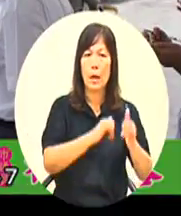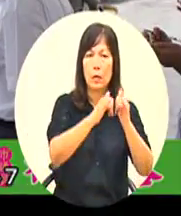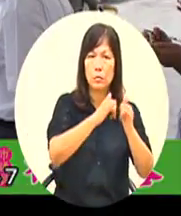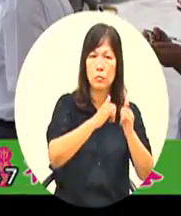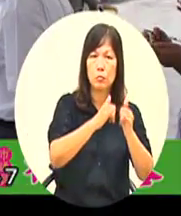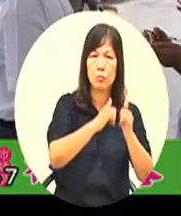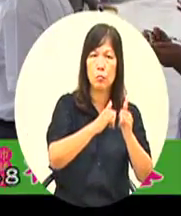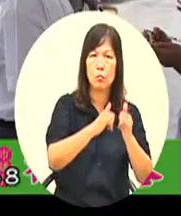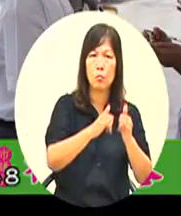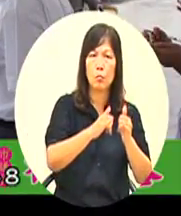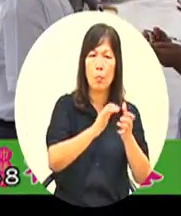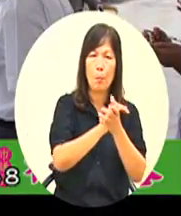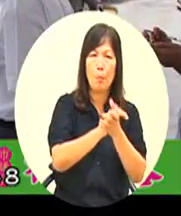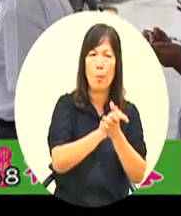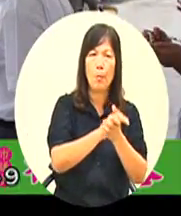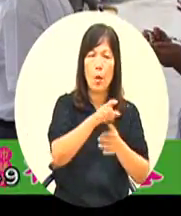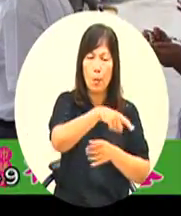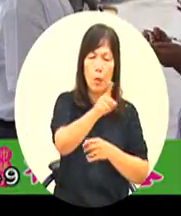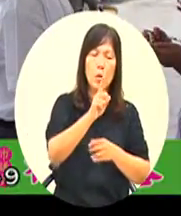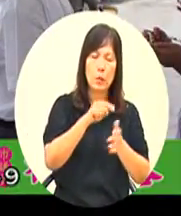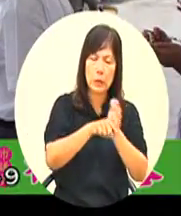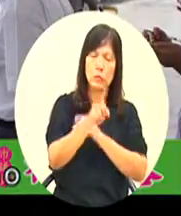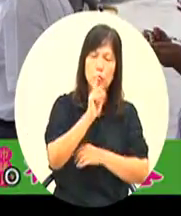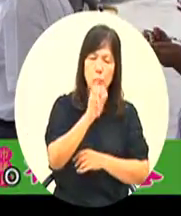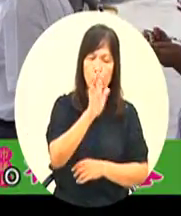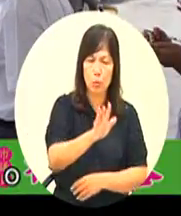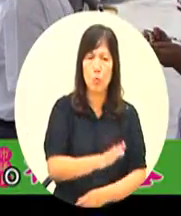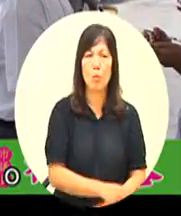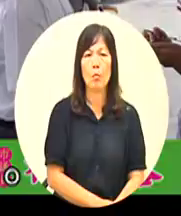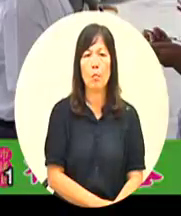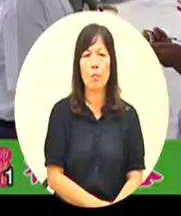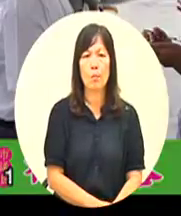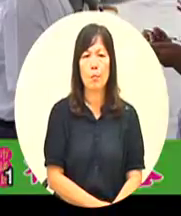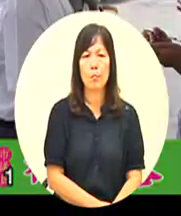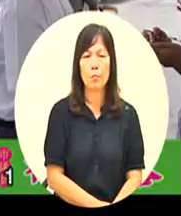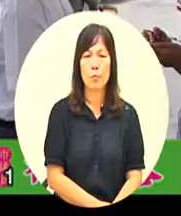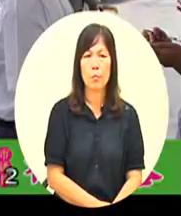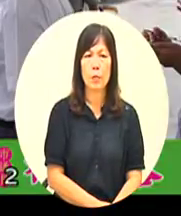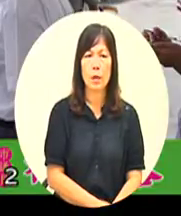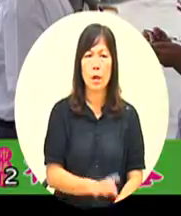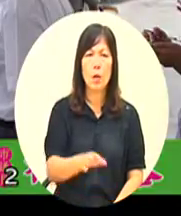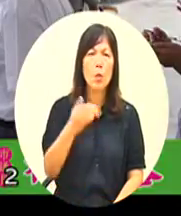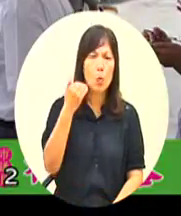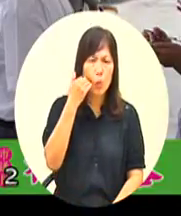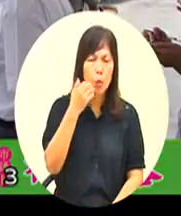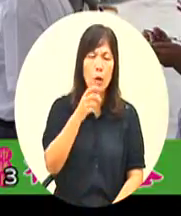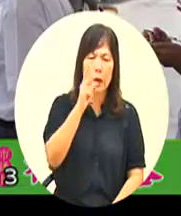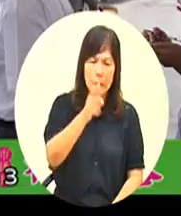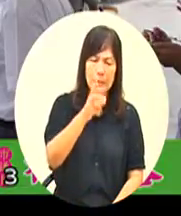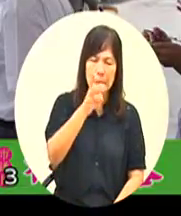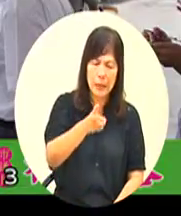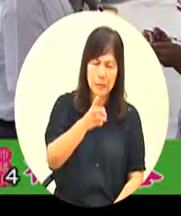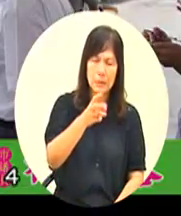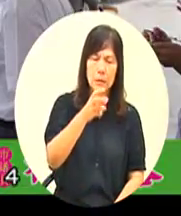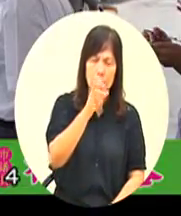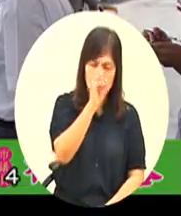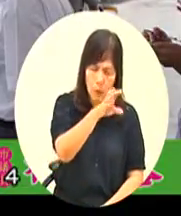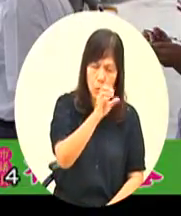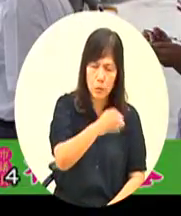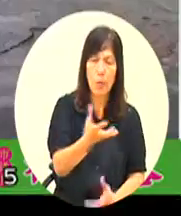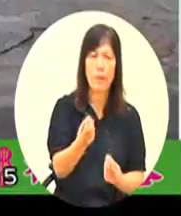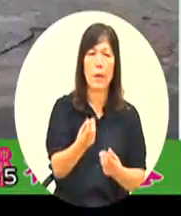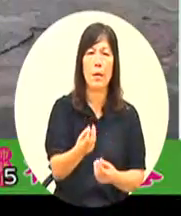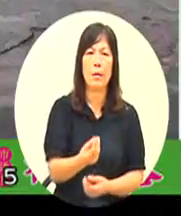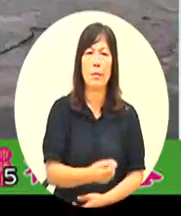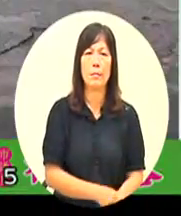在一直在反映。那我觉得说，我如果没有这样子一次一次的去讲，我